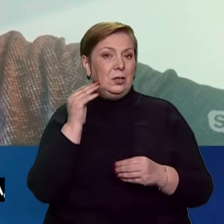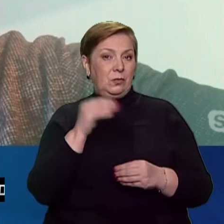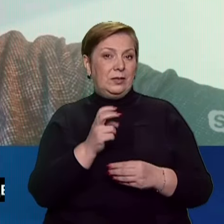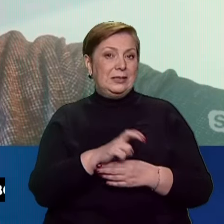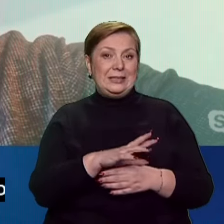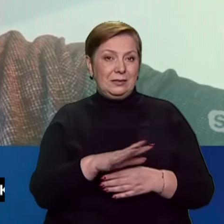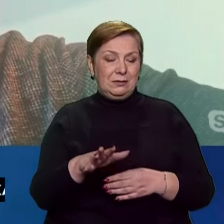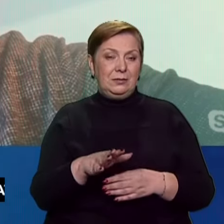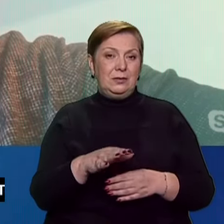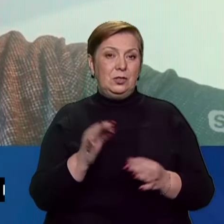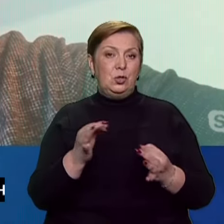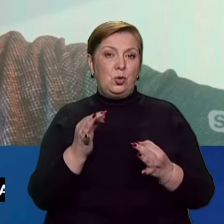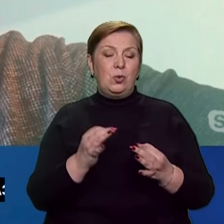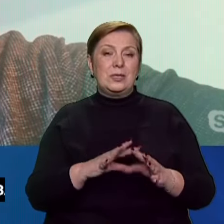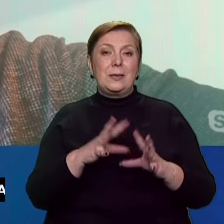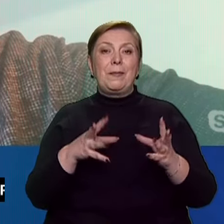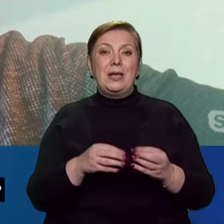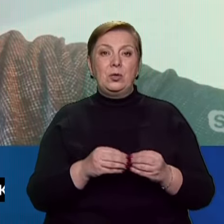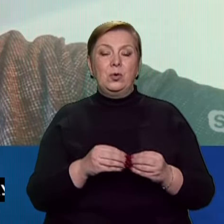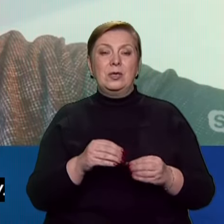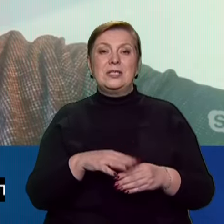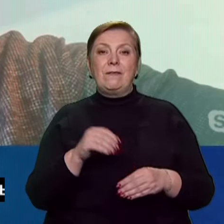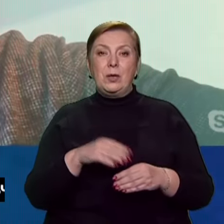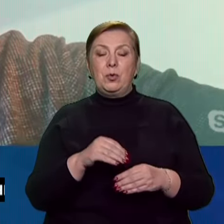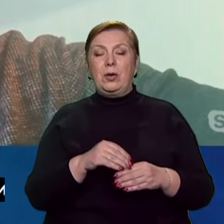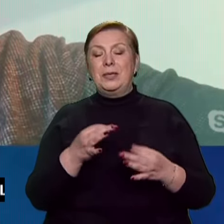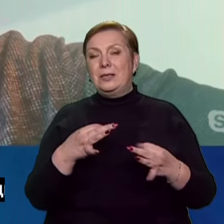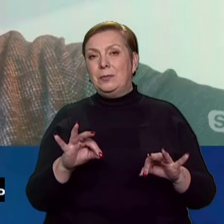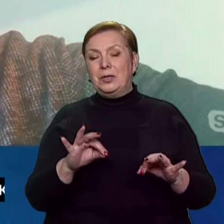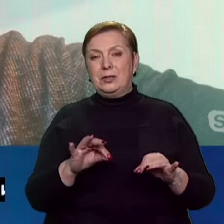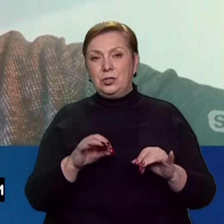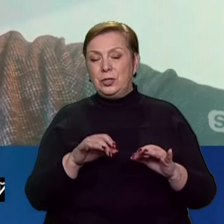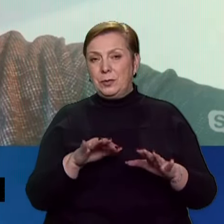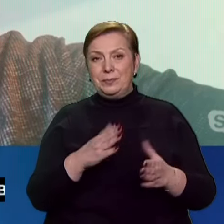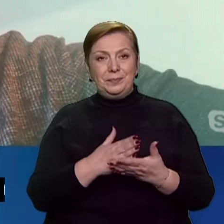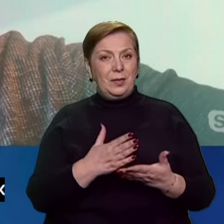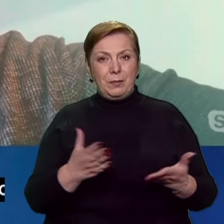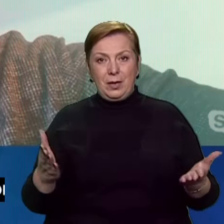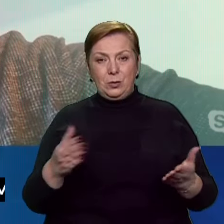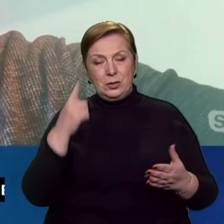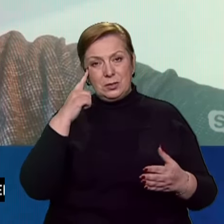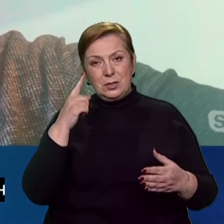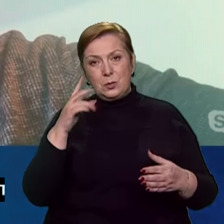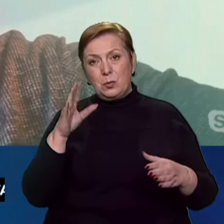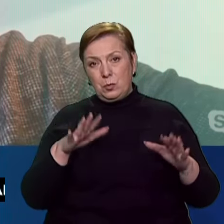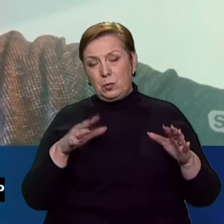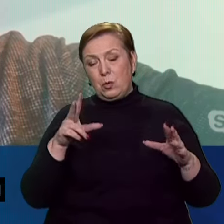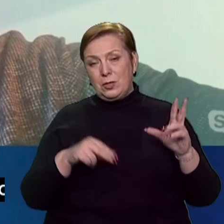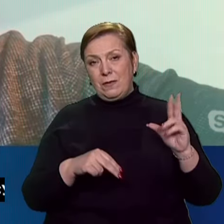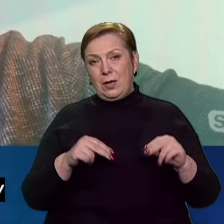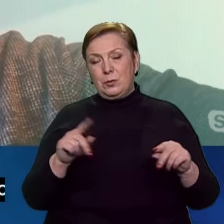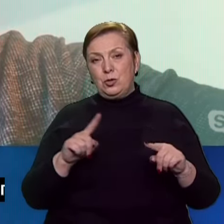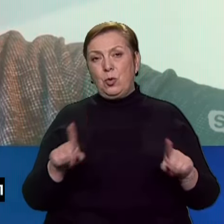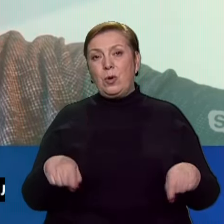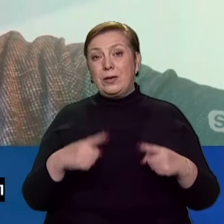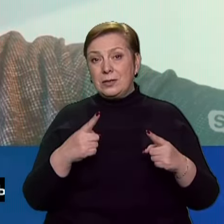не мають з виборами, з демократичними процедурами. І ми дуже сподіваємось, що всі ці організатори цих